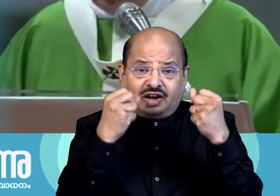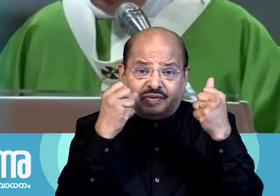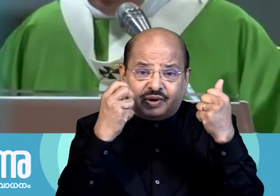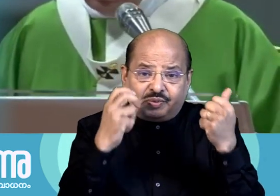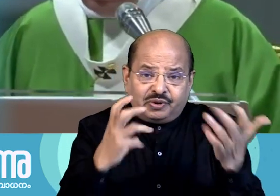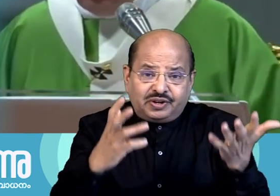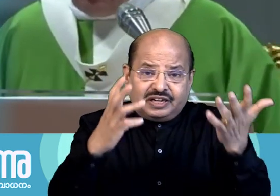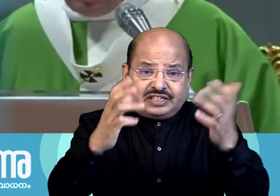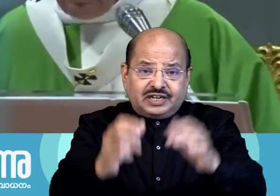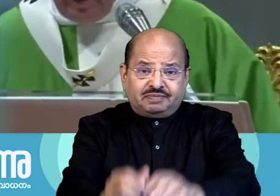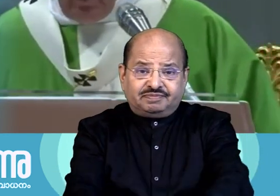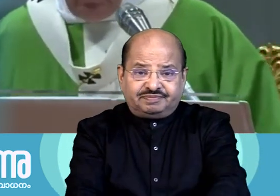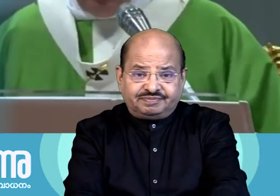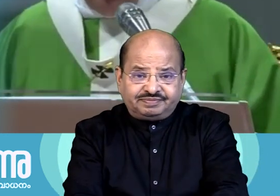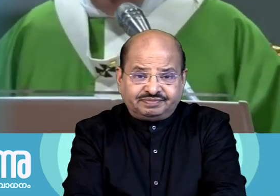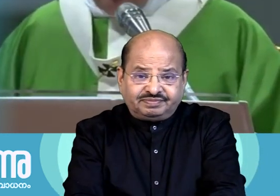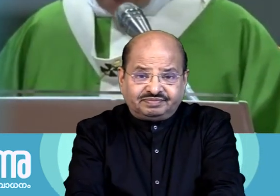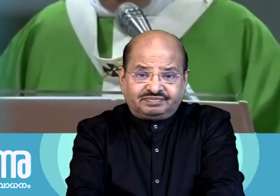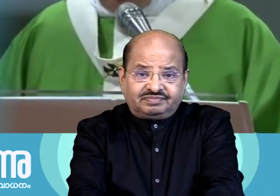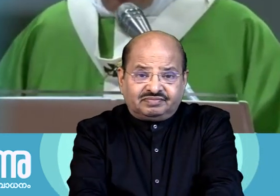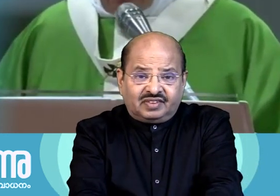പരിപോഷിപ്പിക്കുകയും അവരെ ഉപയോഗിക്കുകയും ചെയ്യണം.